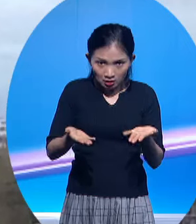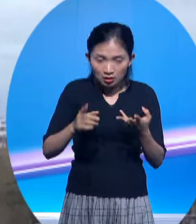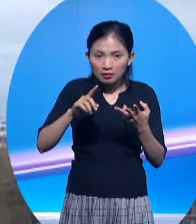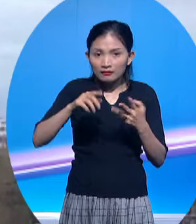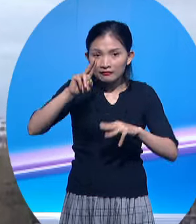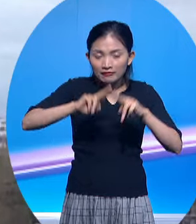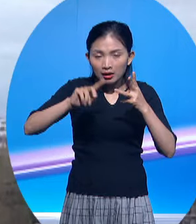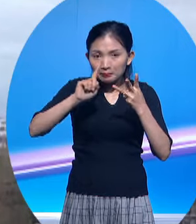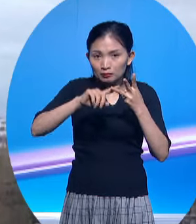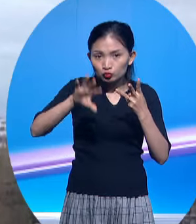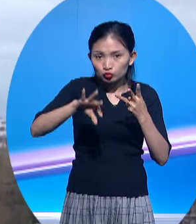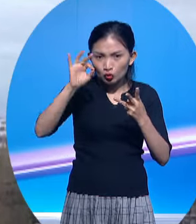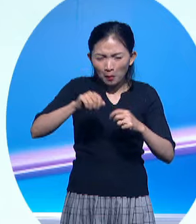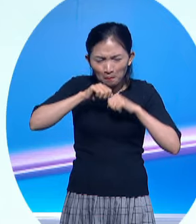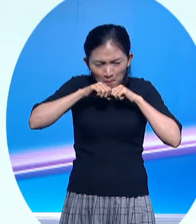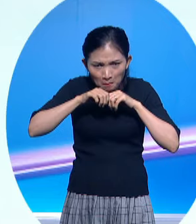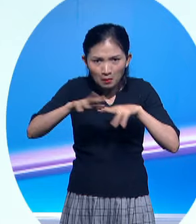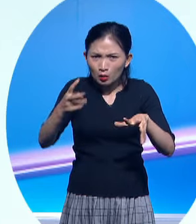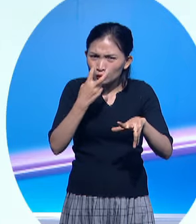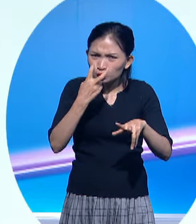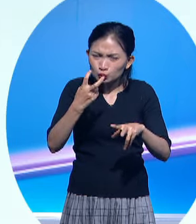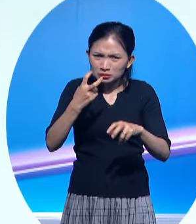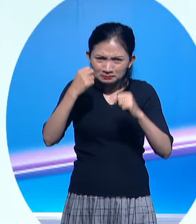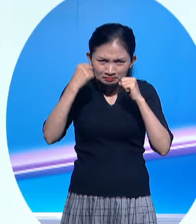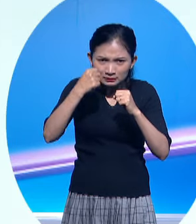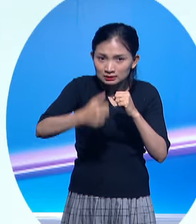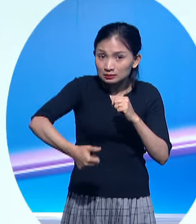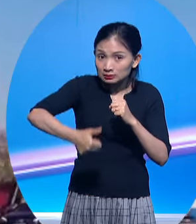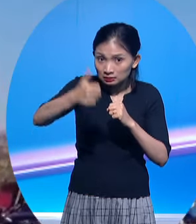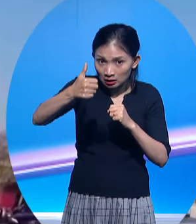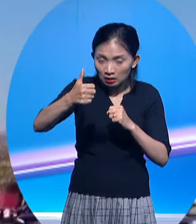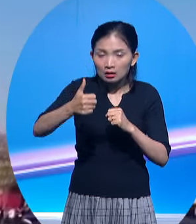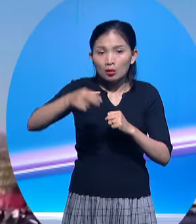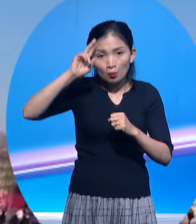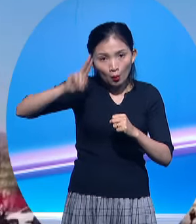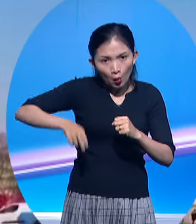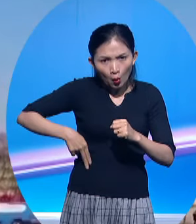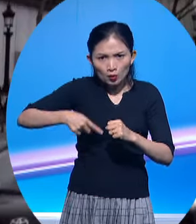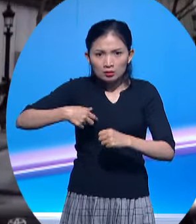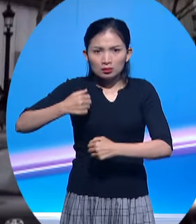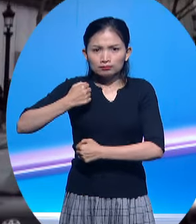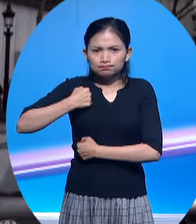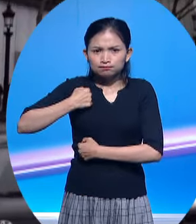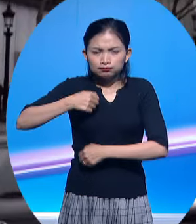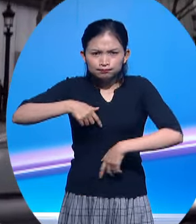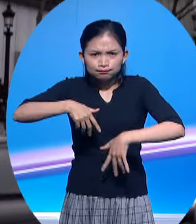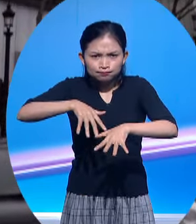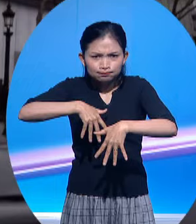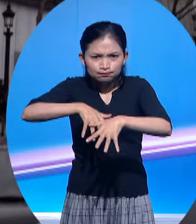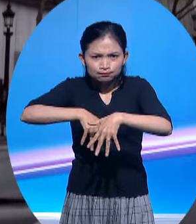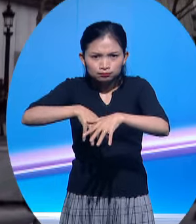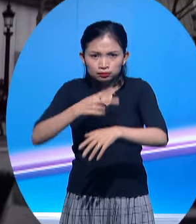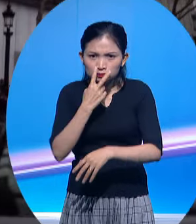dụng các biện pháp an ninh đặc biệt như tăng cường hoạt động tuần tra của các lực lượng vũ trang tại những nơi công cộng như nhà ga đường sắt sân bay và địa điểm tôn